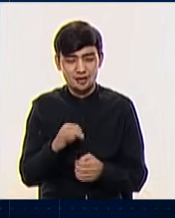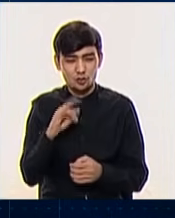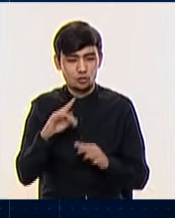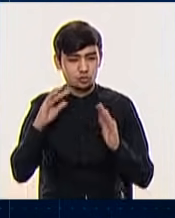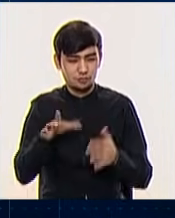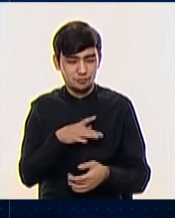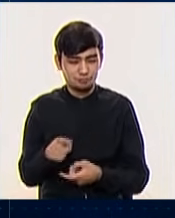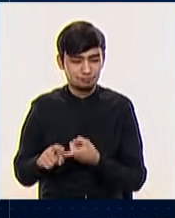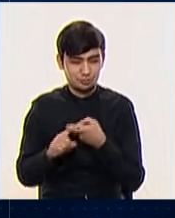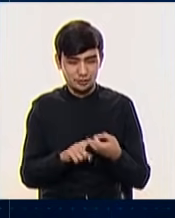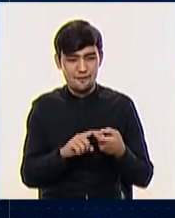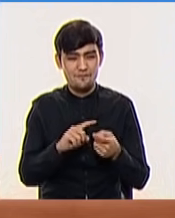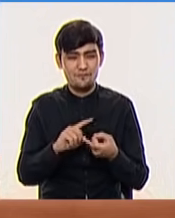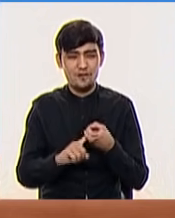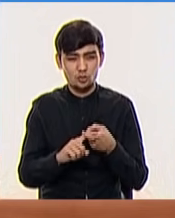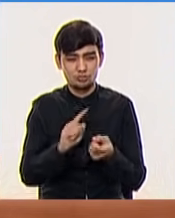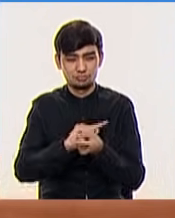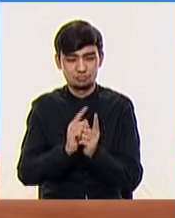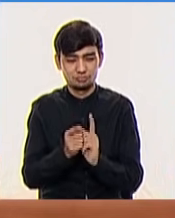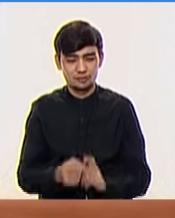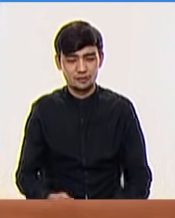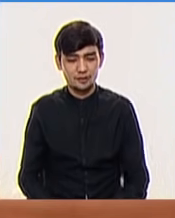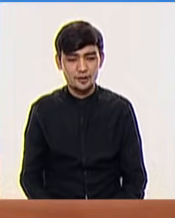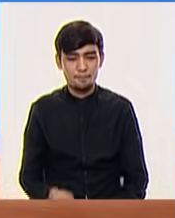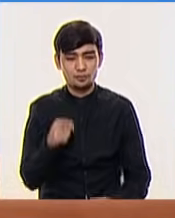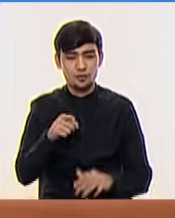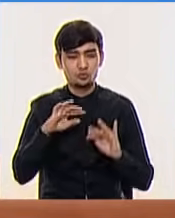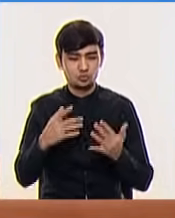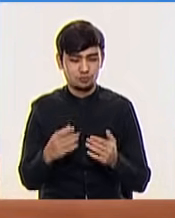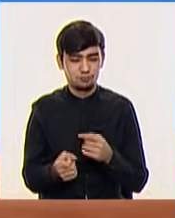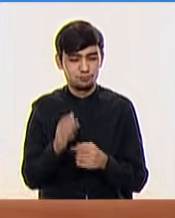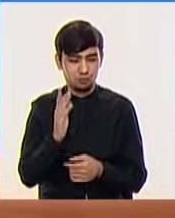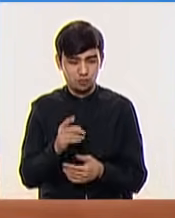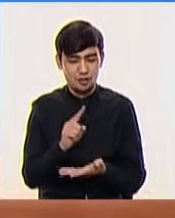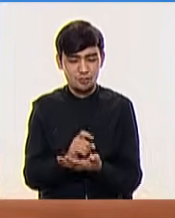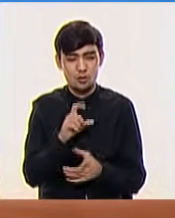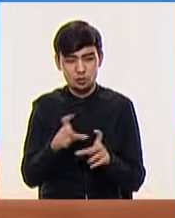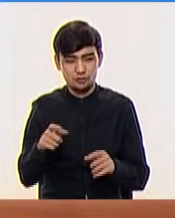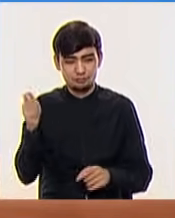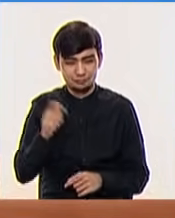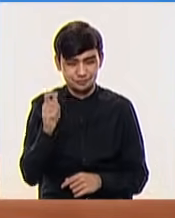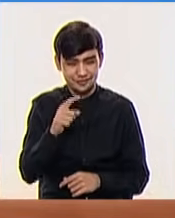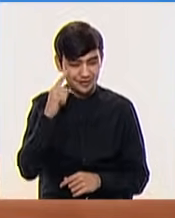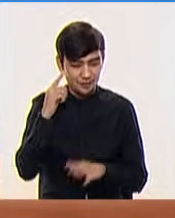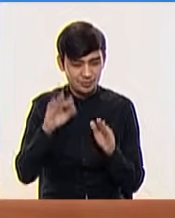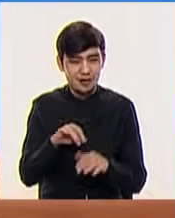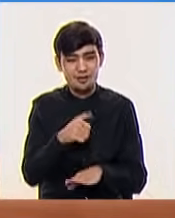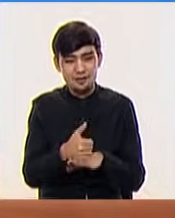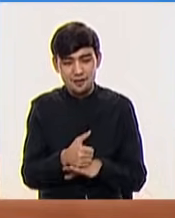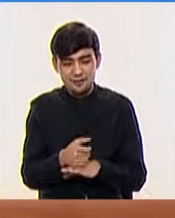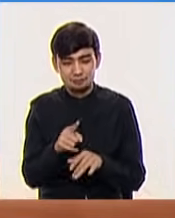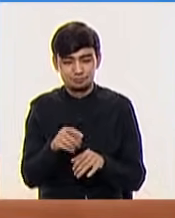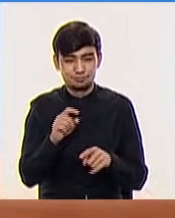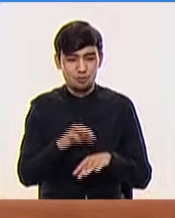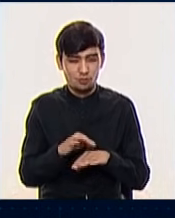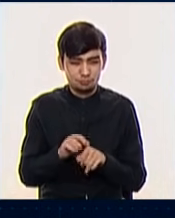случаев мутированного вируса. Эти случаи будут происходить, потому что люди прибывают в Китай. Но главное не допустить